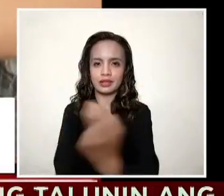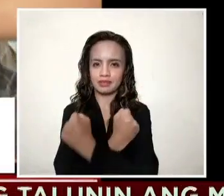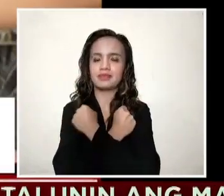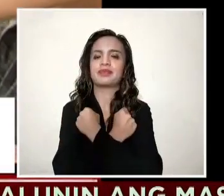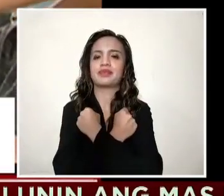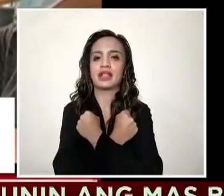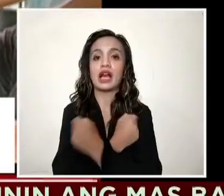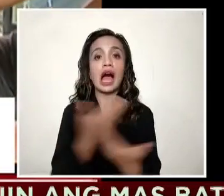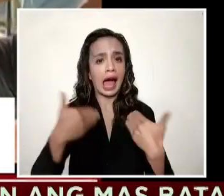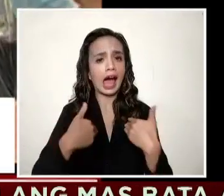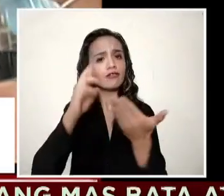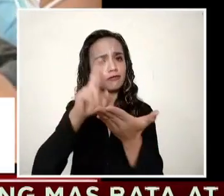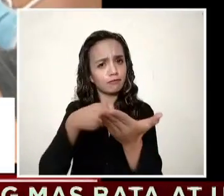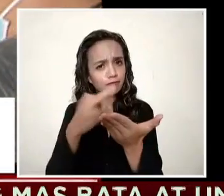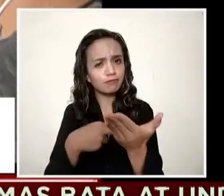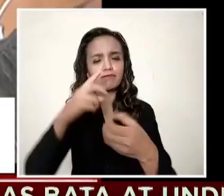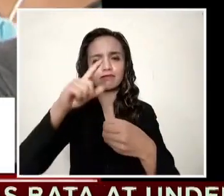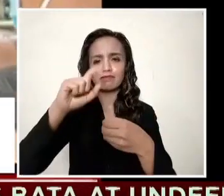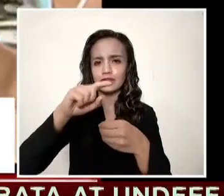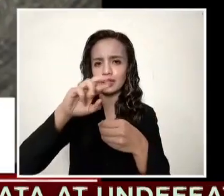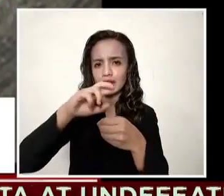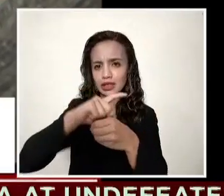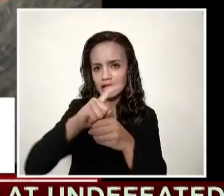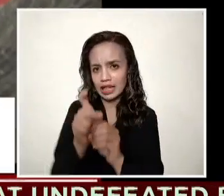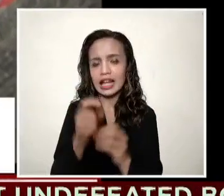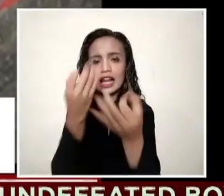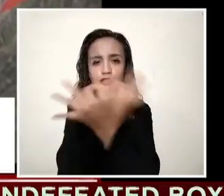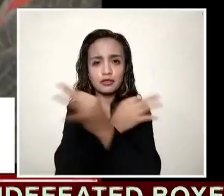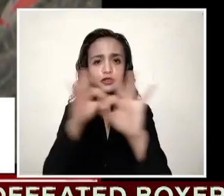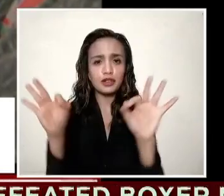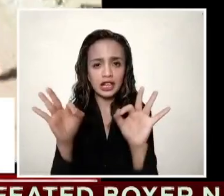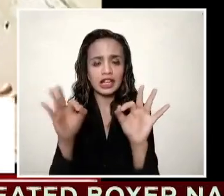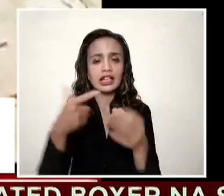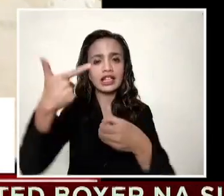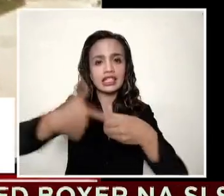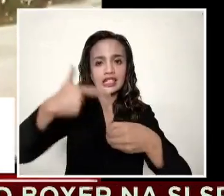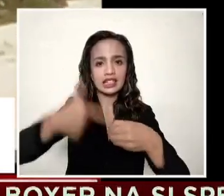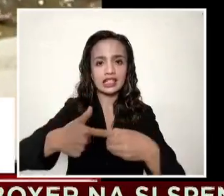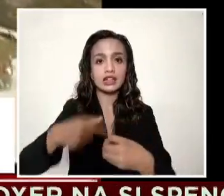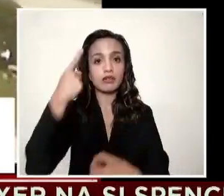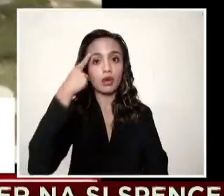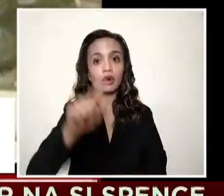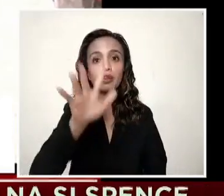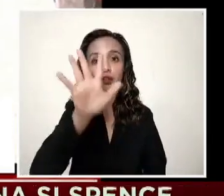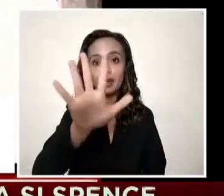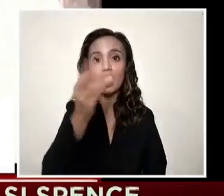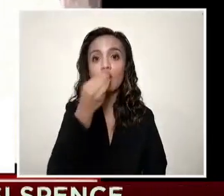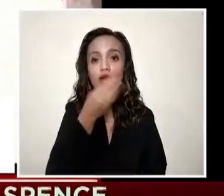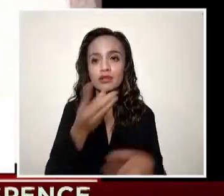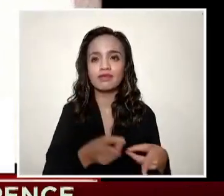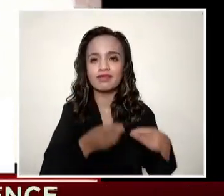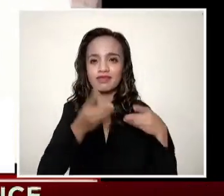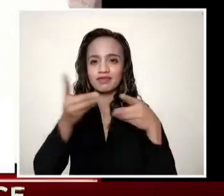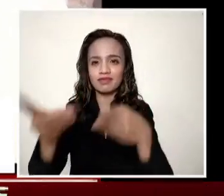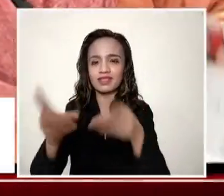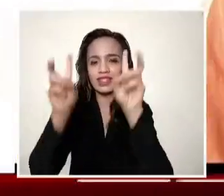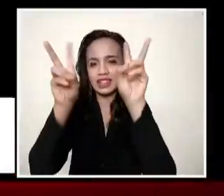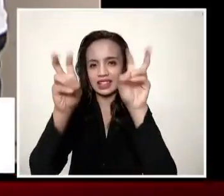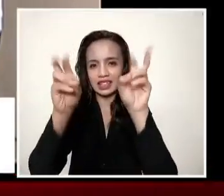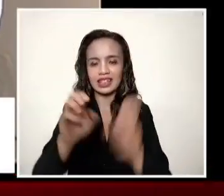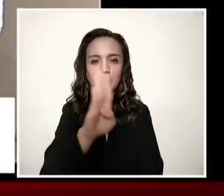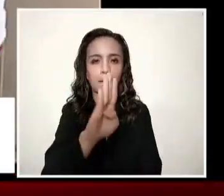at libreng gasolina naman ang naiuwi ng nasa 50 food delivery riders mula sa programang Bida